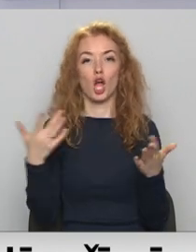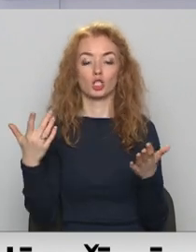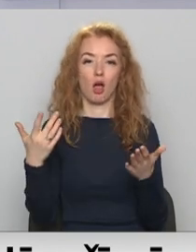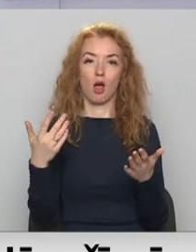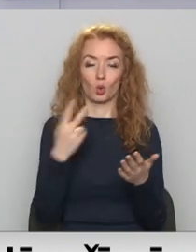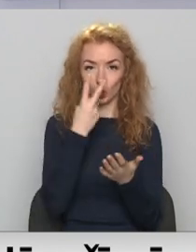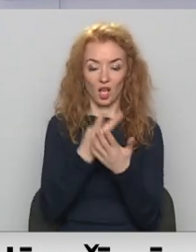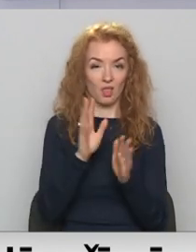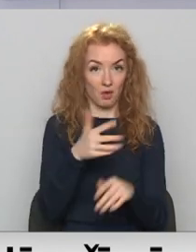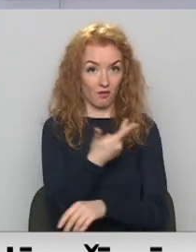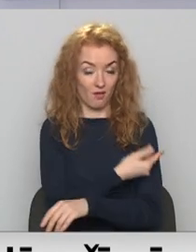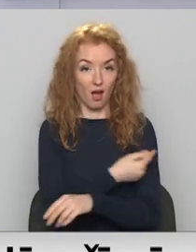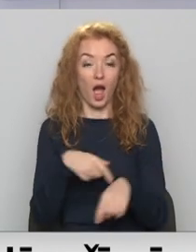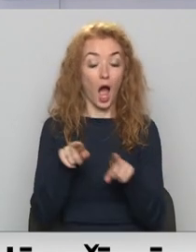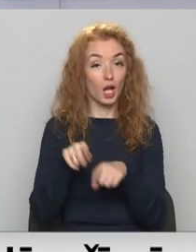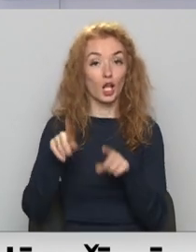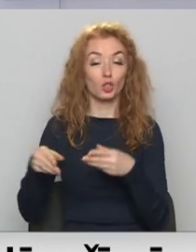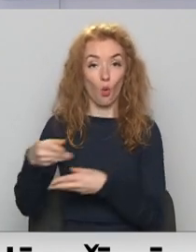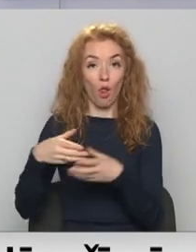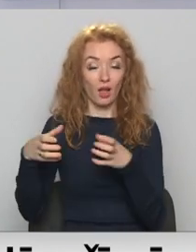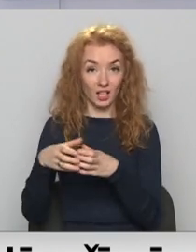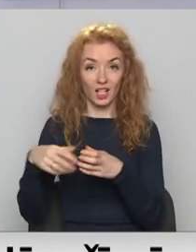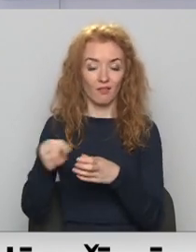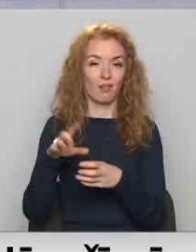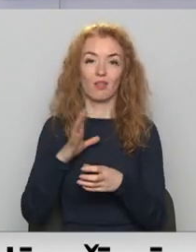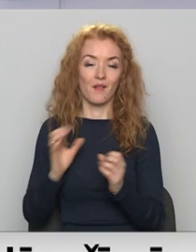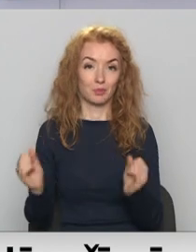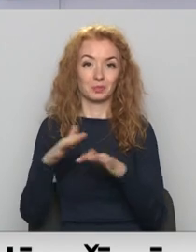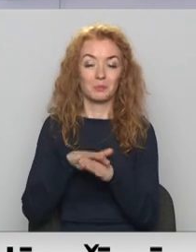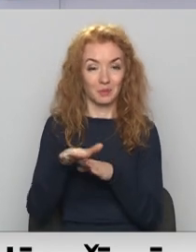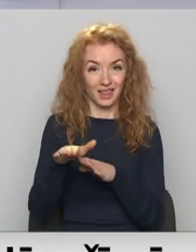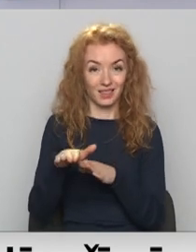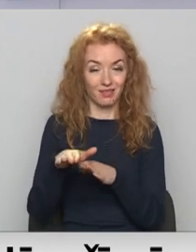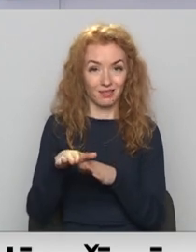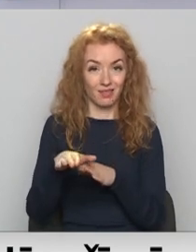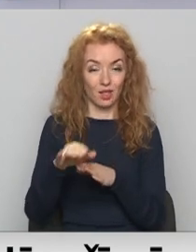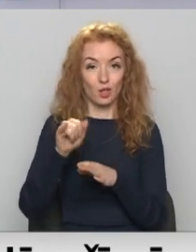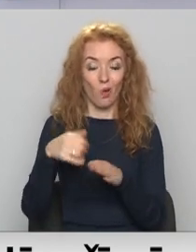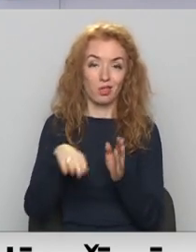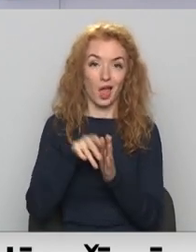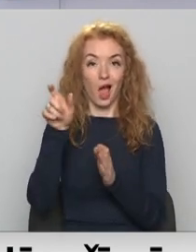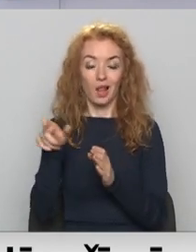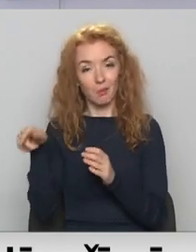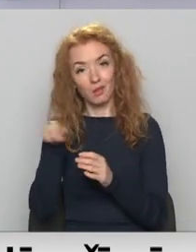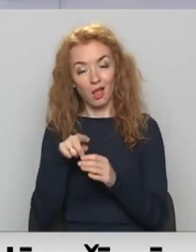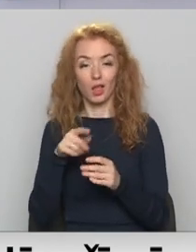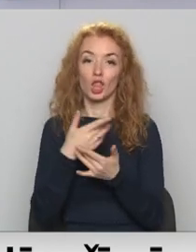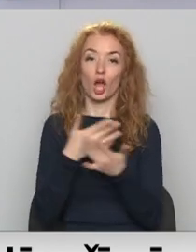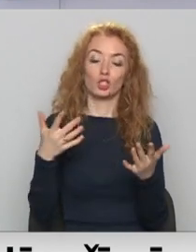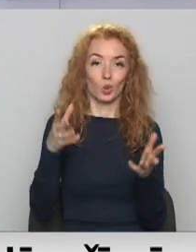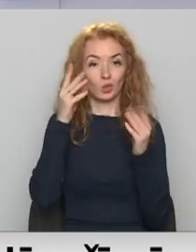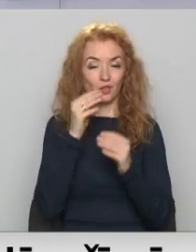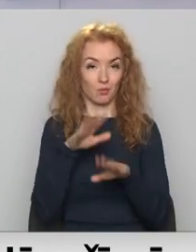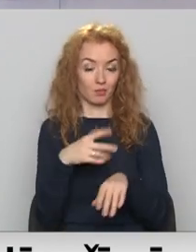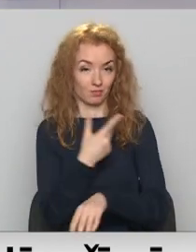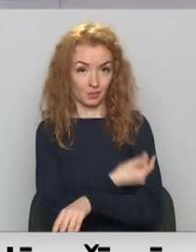vakcināciju. Tāpat ir kolektīvi arī, kuri nevarēs pilnā sastāvā sanākt kopā, jo dalībniekiem ir atšķirīga nostāja. Tas